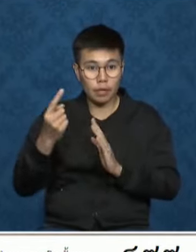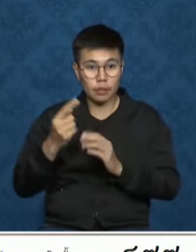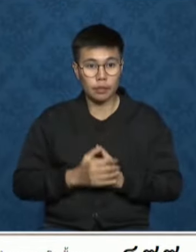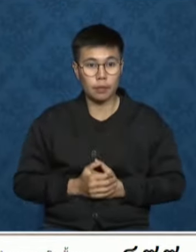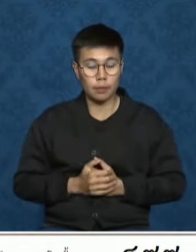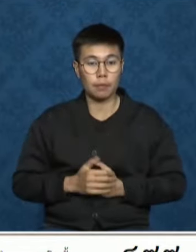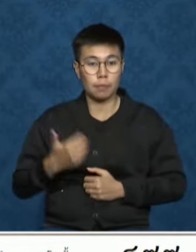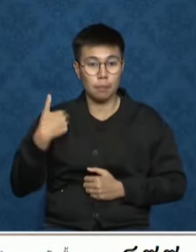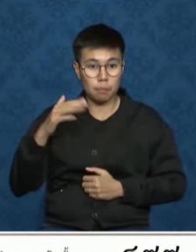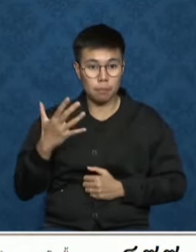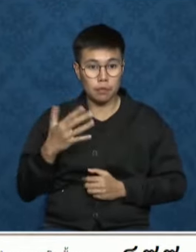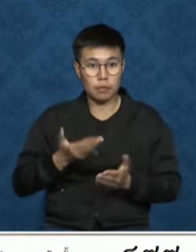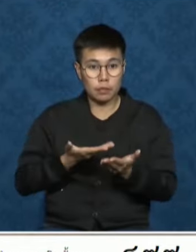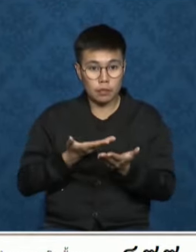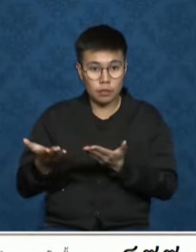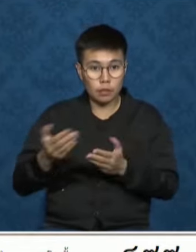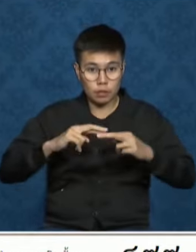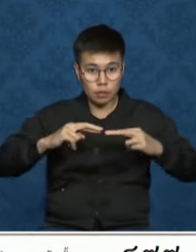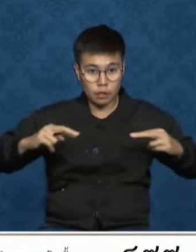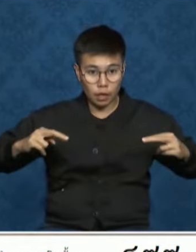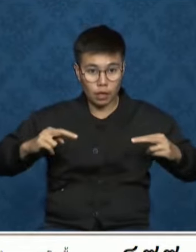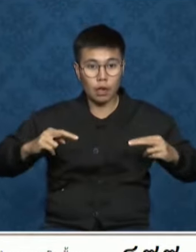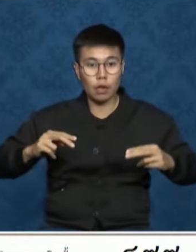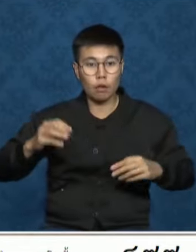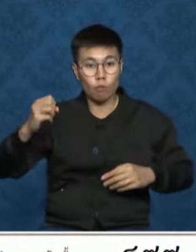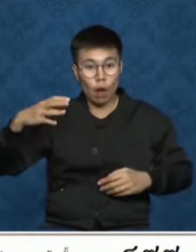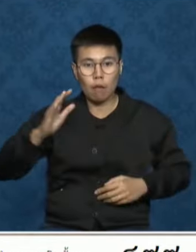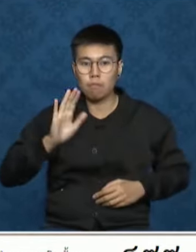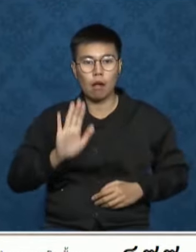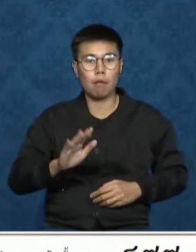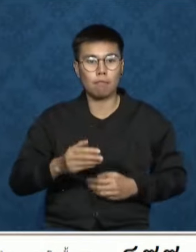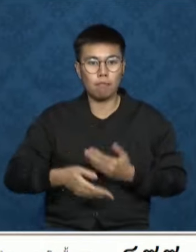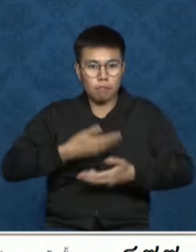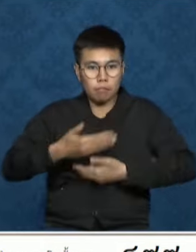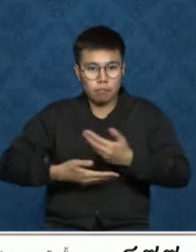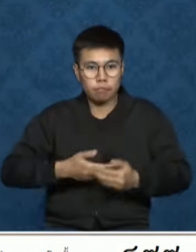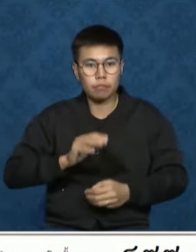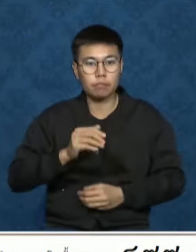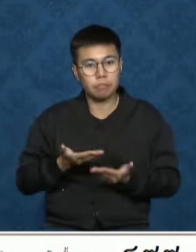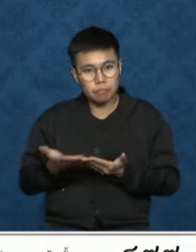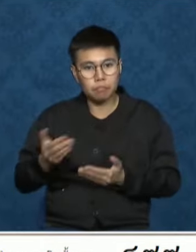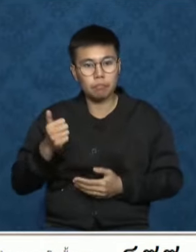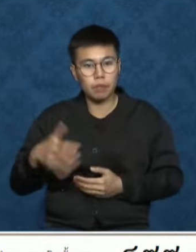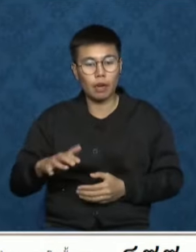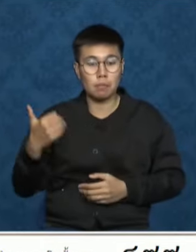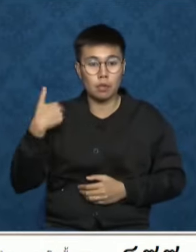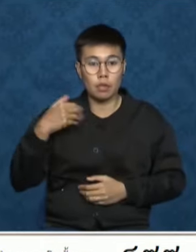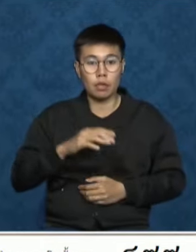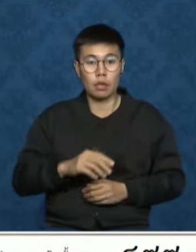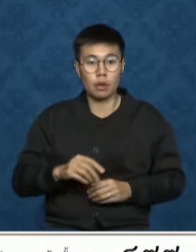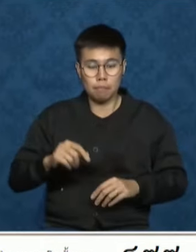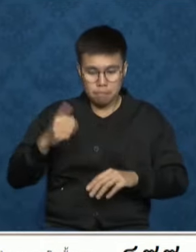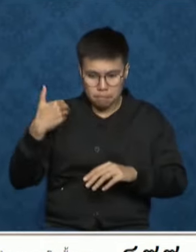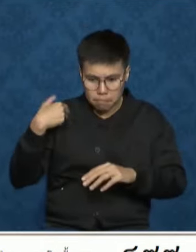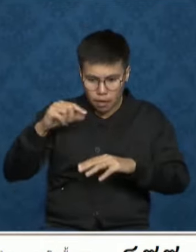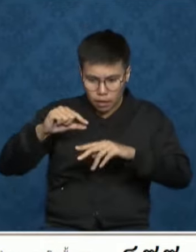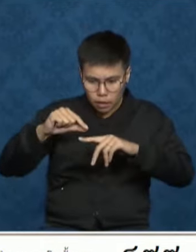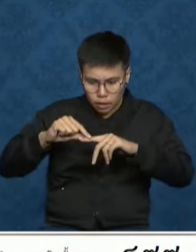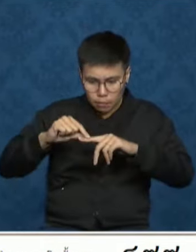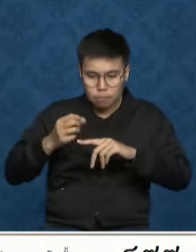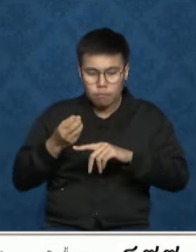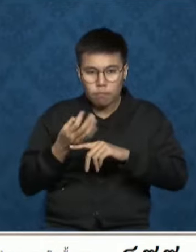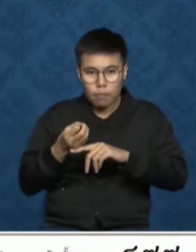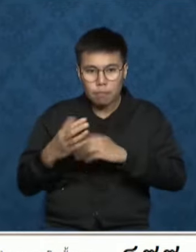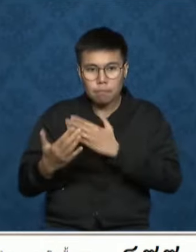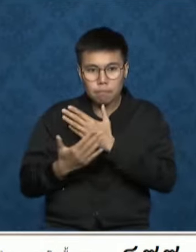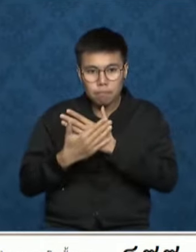ให้ไมมีการซื้อสายไฟเลยสาม จะจดชุดในกติดตามจับคุณอย่ไรทำชเฉพาะกจได